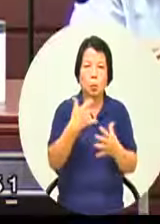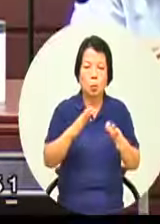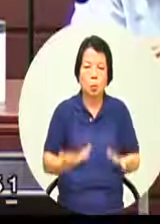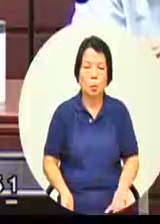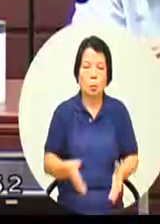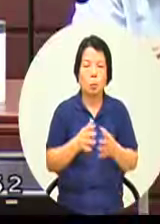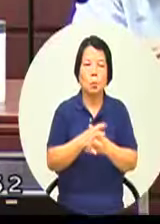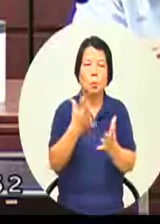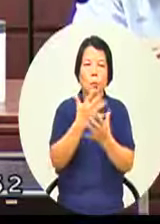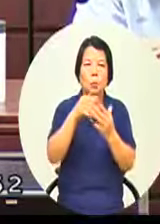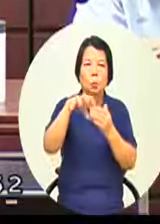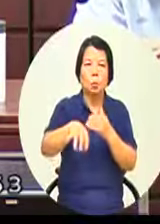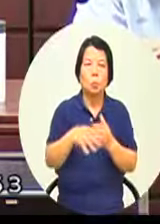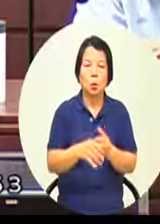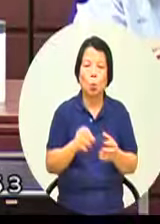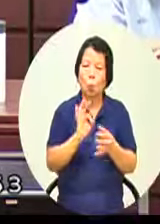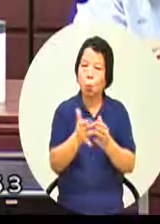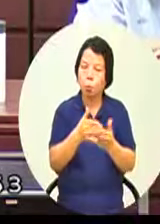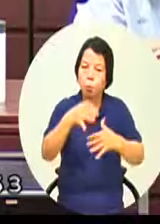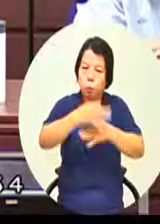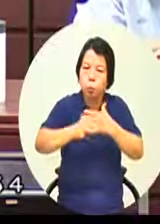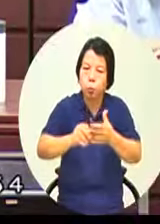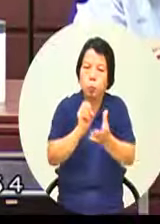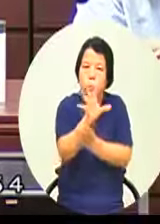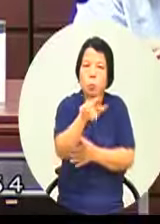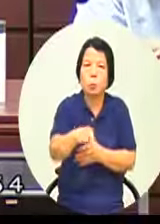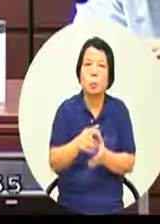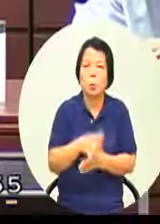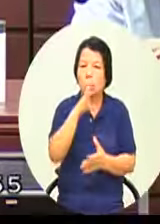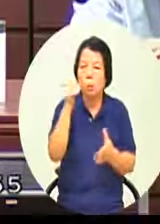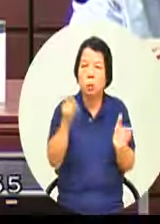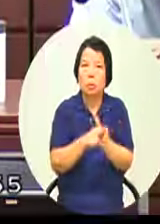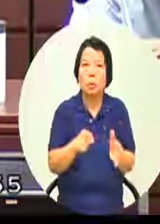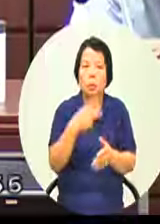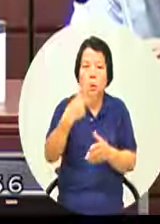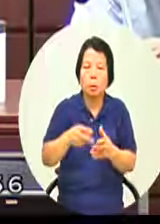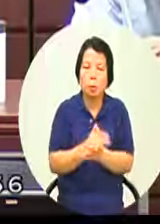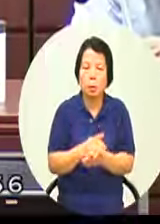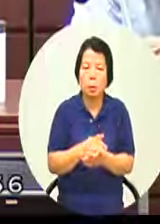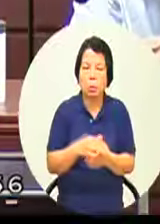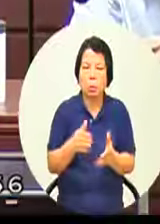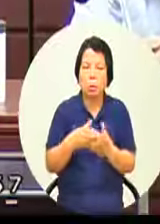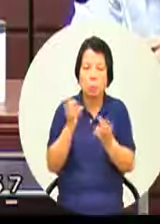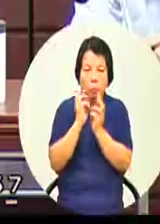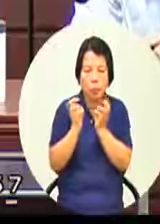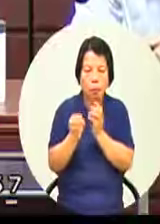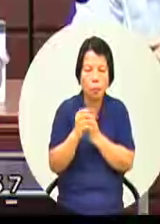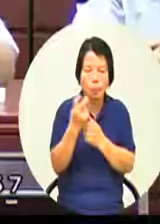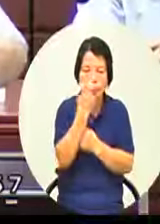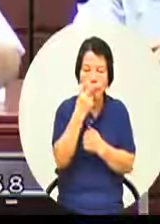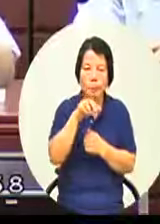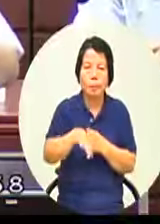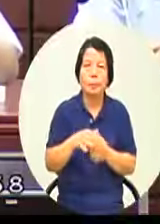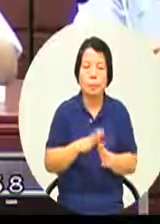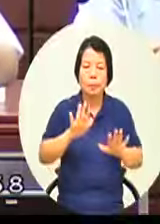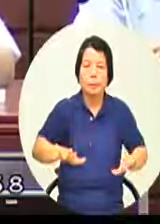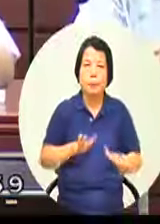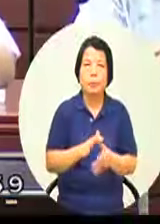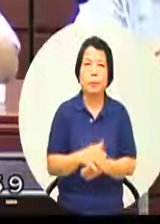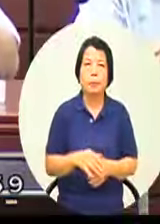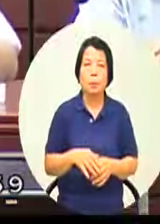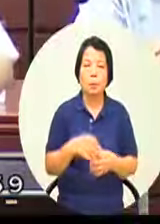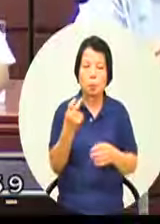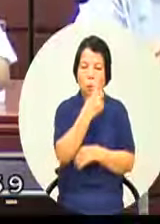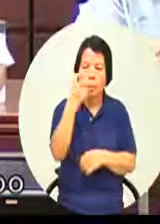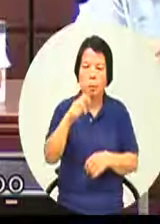为什么还列上去？这一点哦，我很抱歉。回去的话，我们会再做一个做查。那现在的话，我们发现